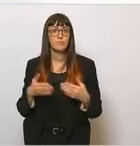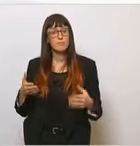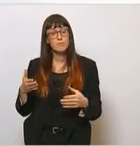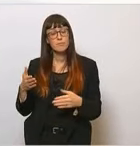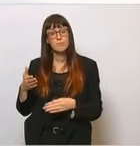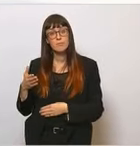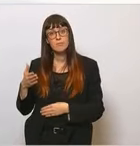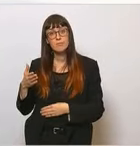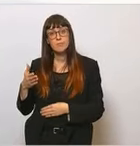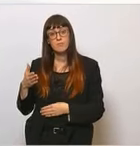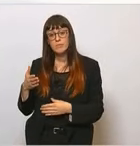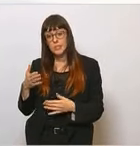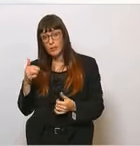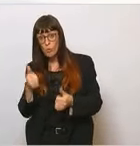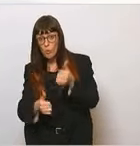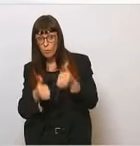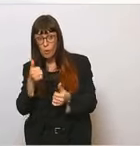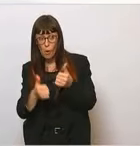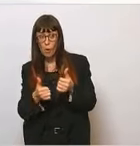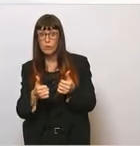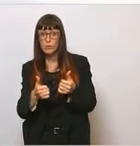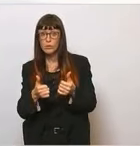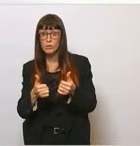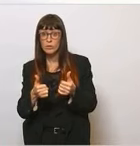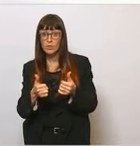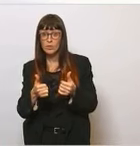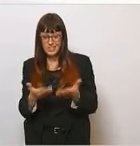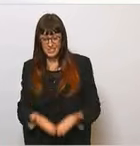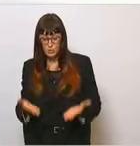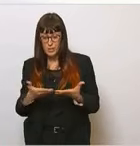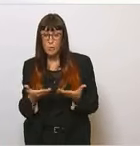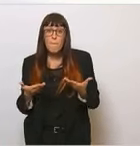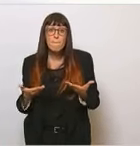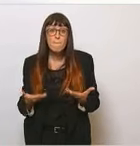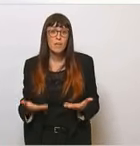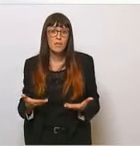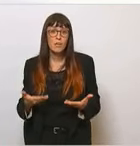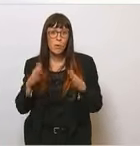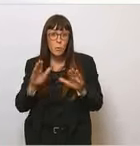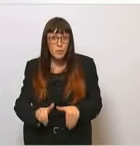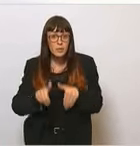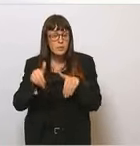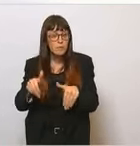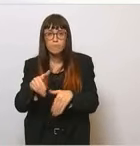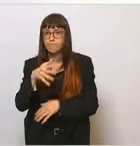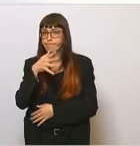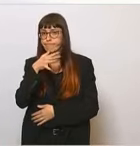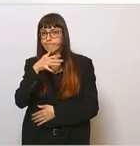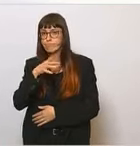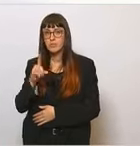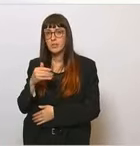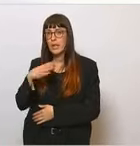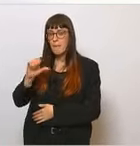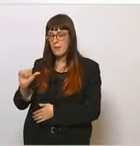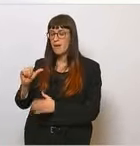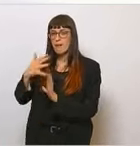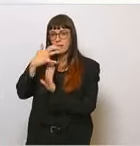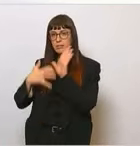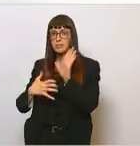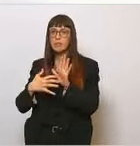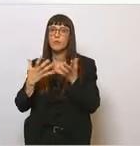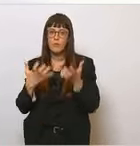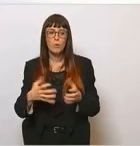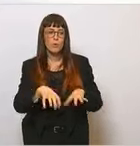où la concurrence est possible sans ce DMA, et nous continuons à soutenir tous